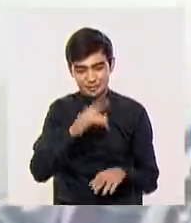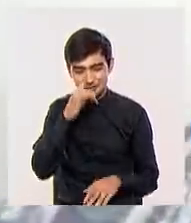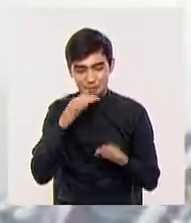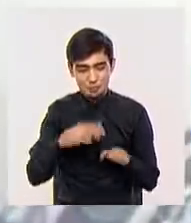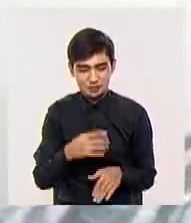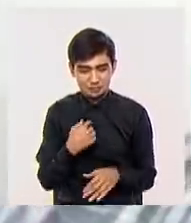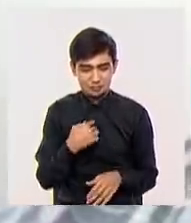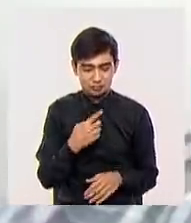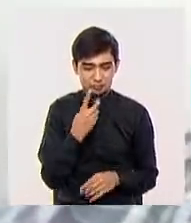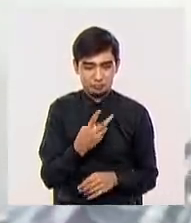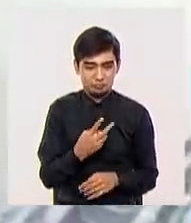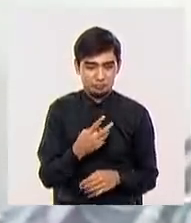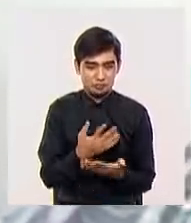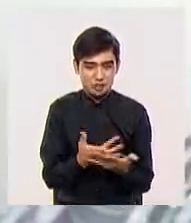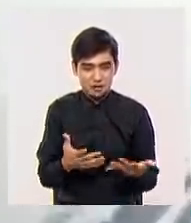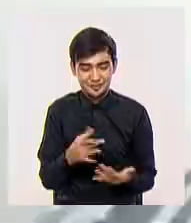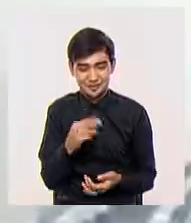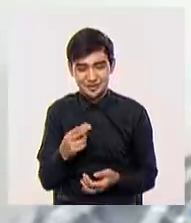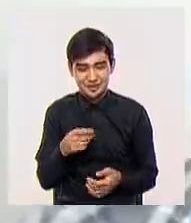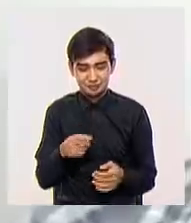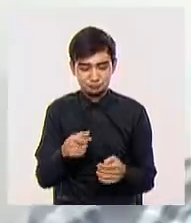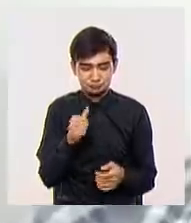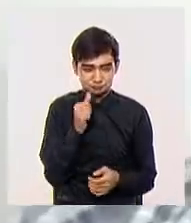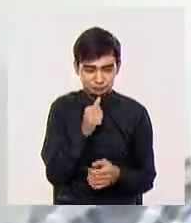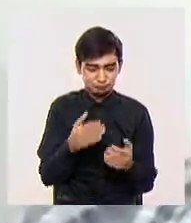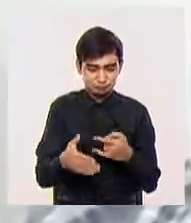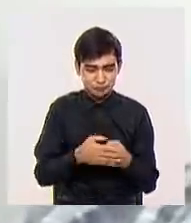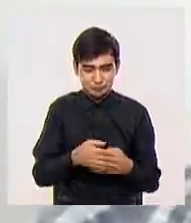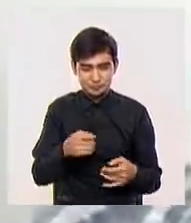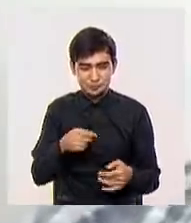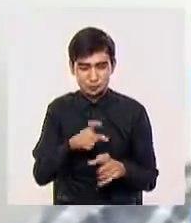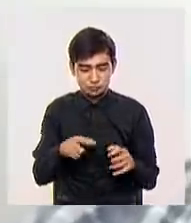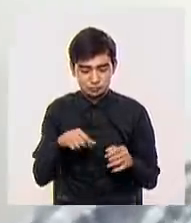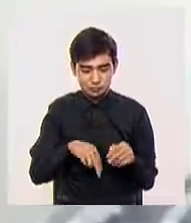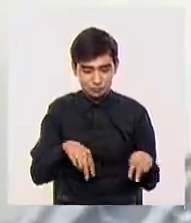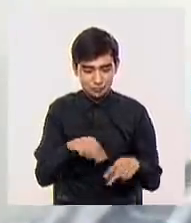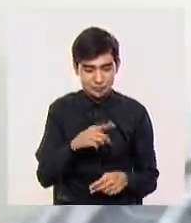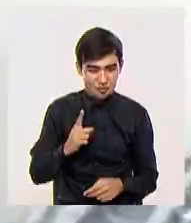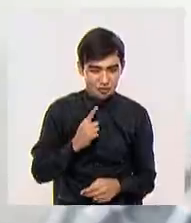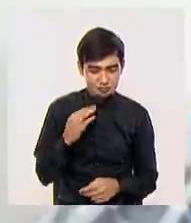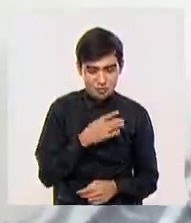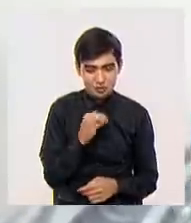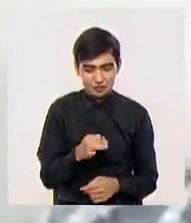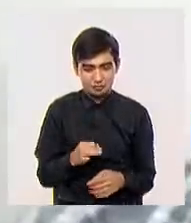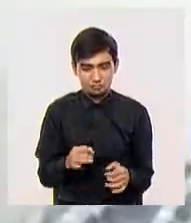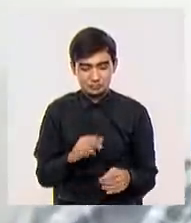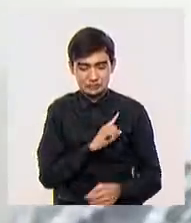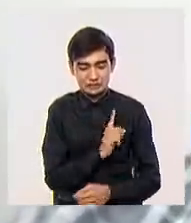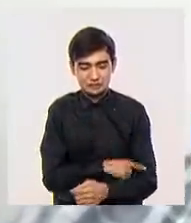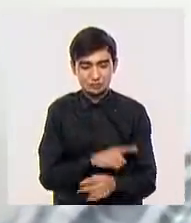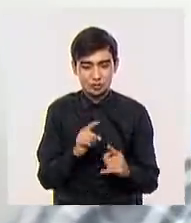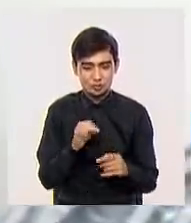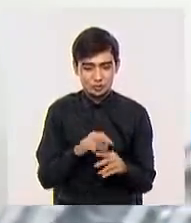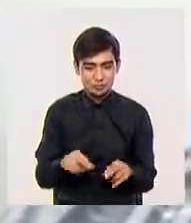Қазақстанның әкімдеріне таңым бар. Олар неше түрлі әдіспен ғимараттарын қымдап жауып отыр. Тұрғындарға ашық емес, қамал салған полиция күзетті тіпті мықтап тастады. Бұны